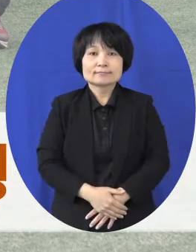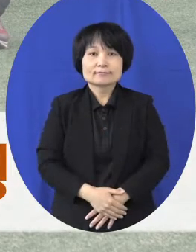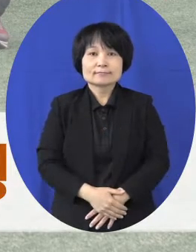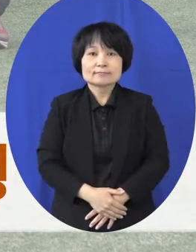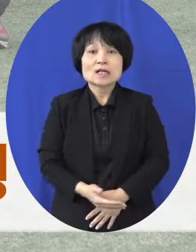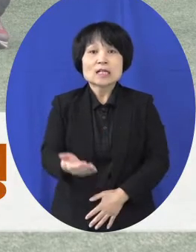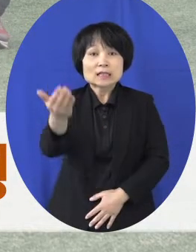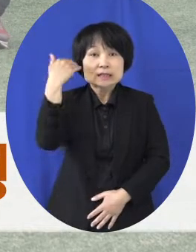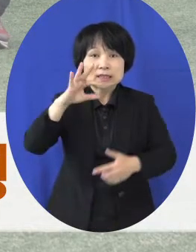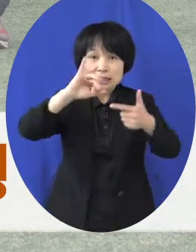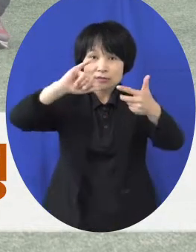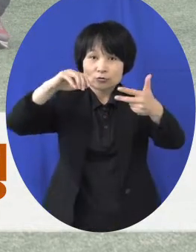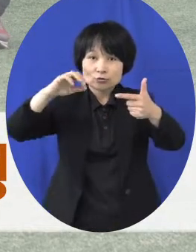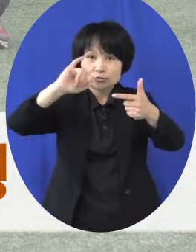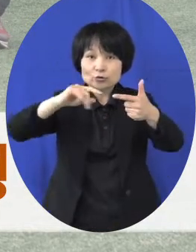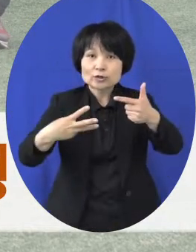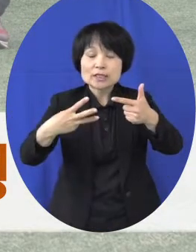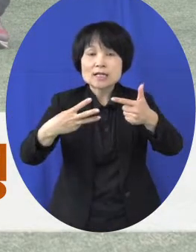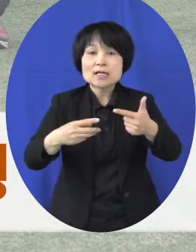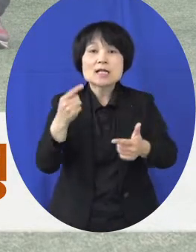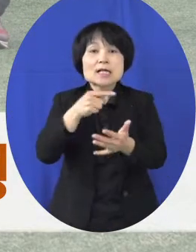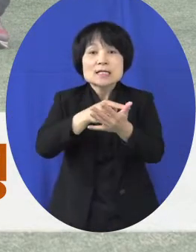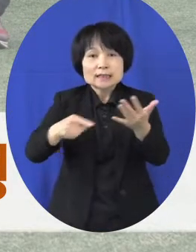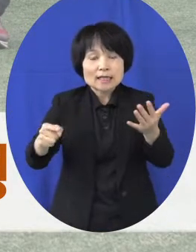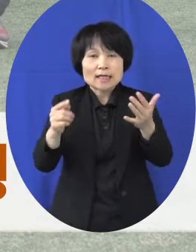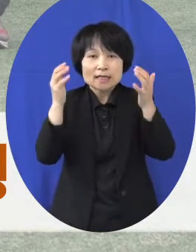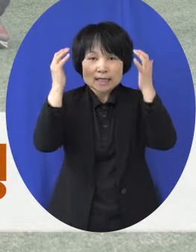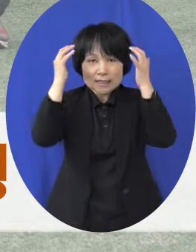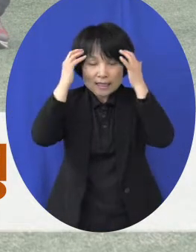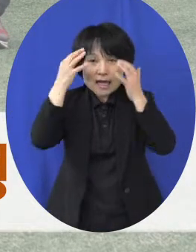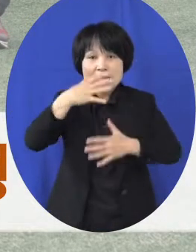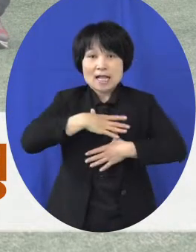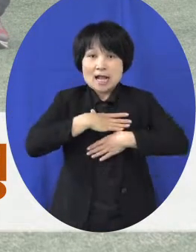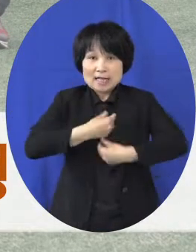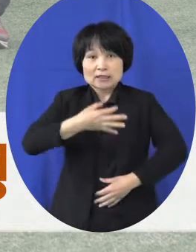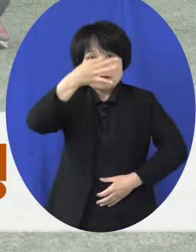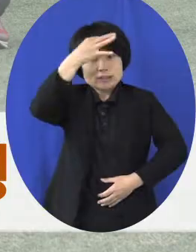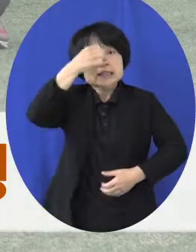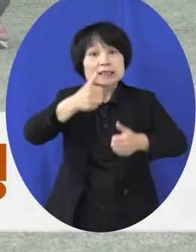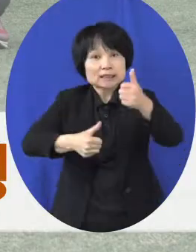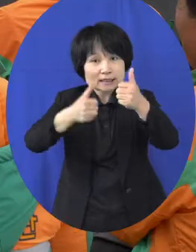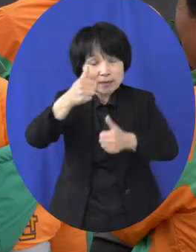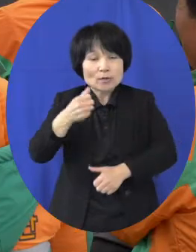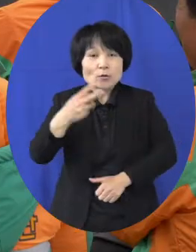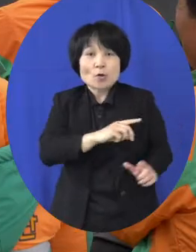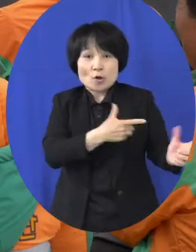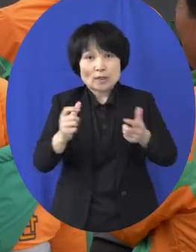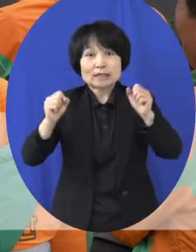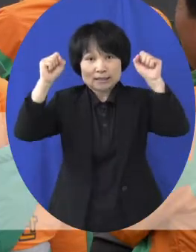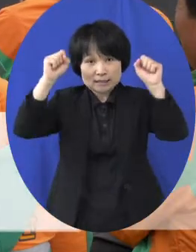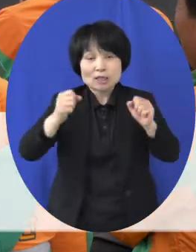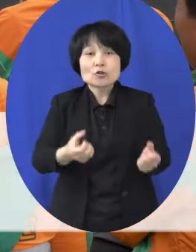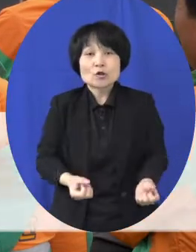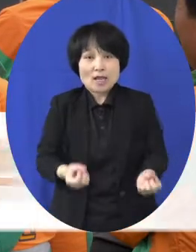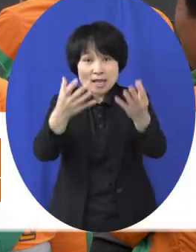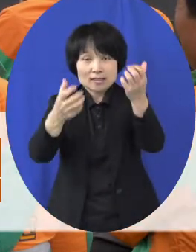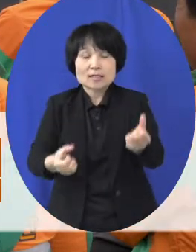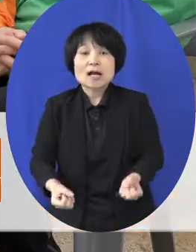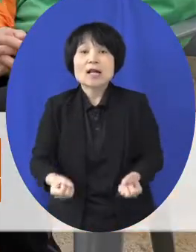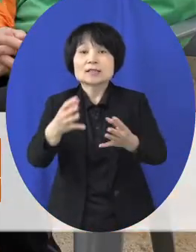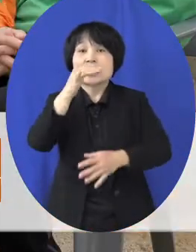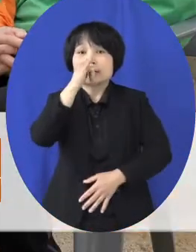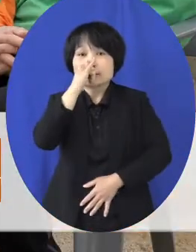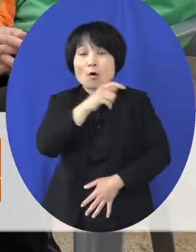지난 6일 화요일 재난안전기능경진대회와 다채로운 체육행사가 열렸습니다. 관내